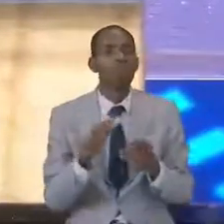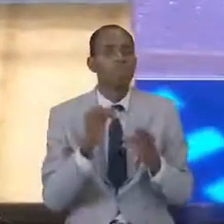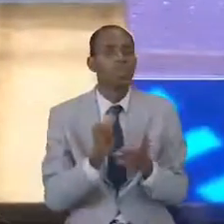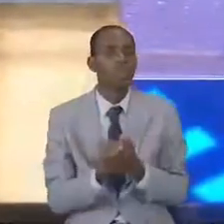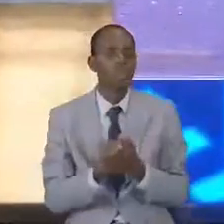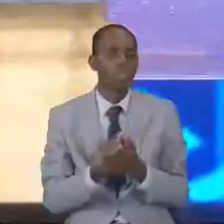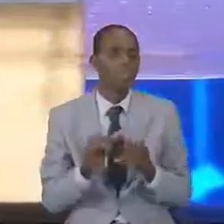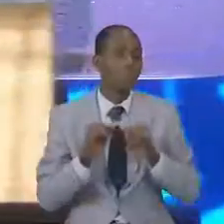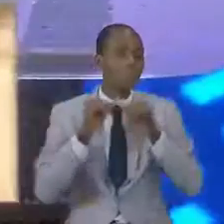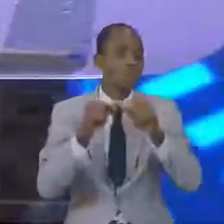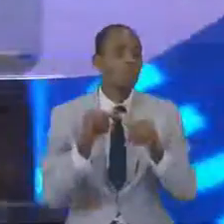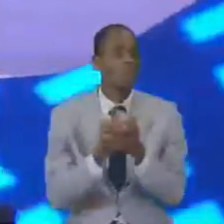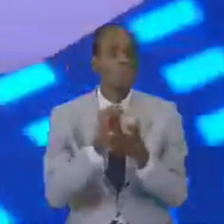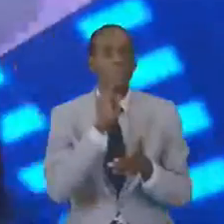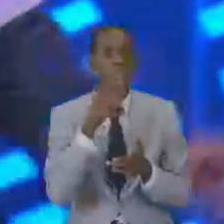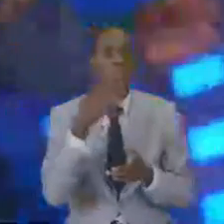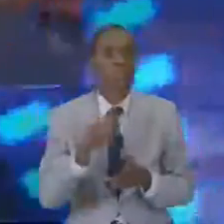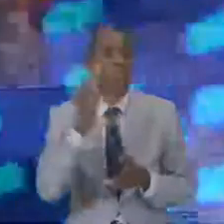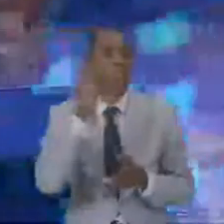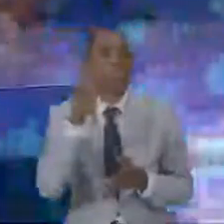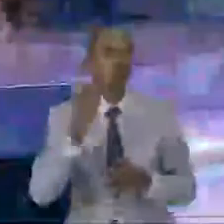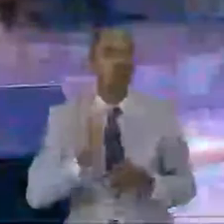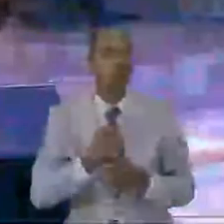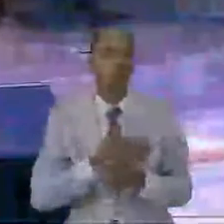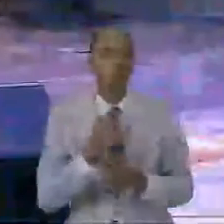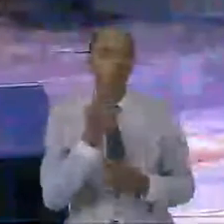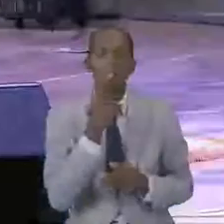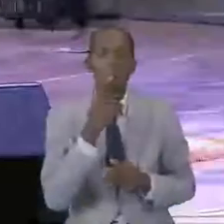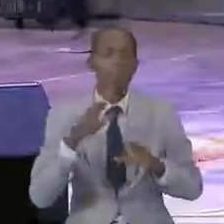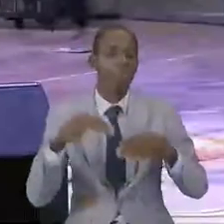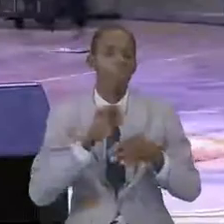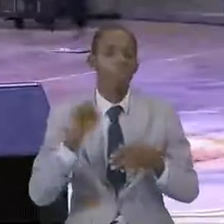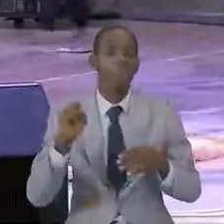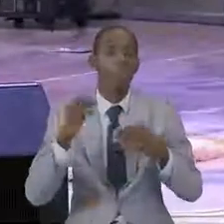lèvres qui confesse son nom